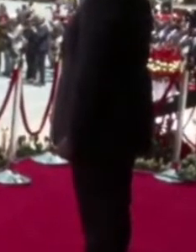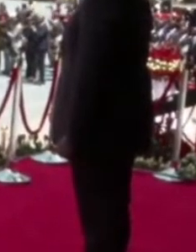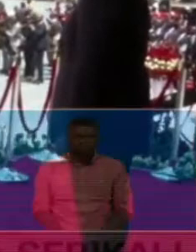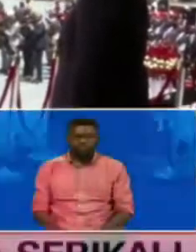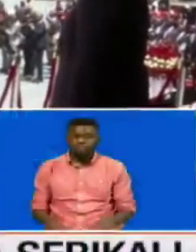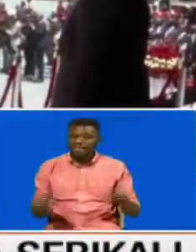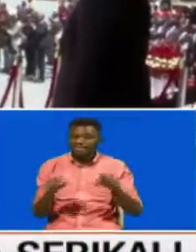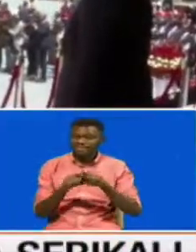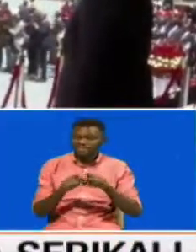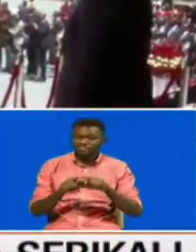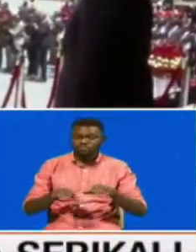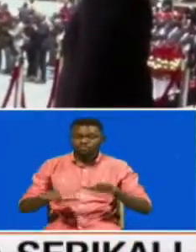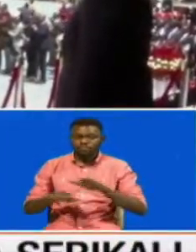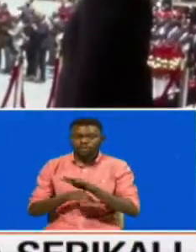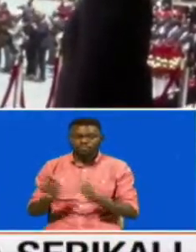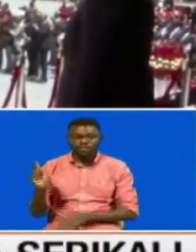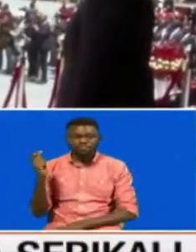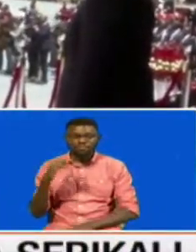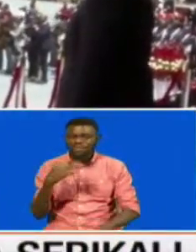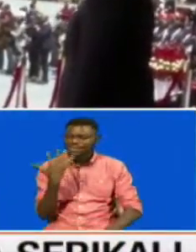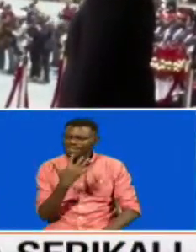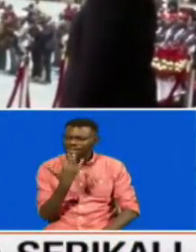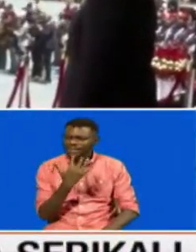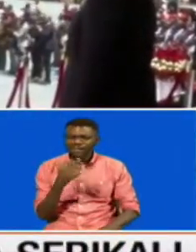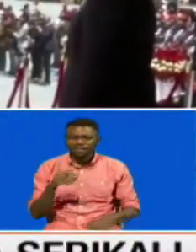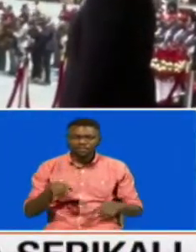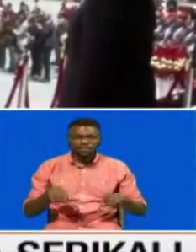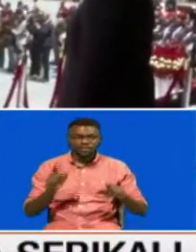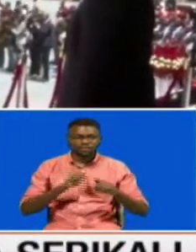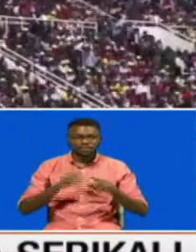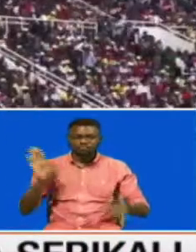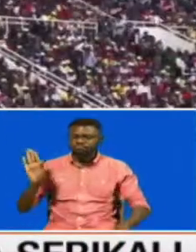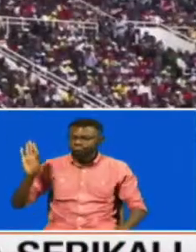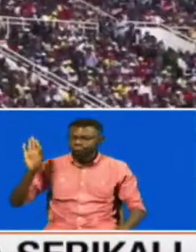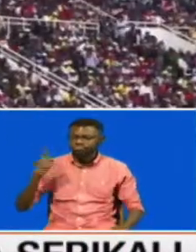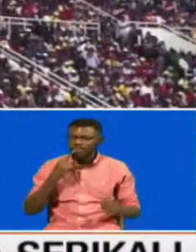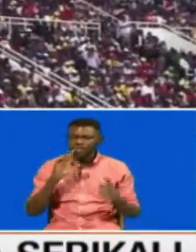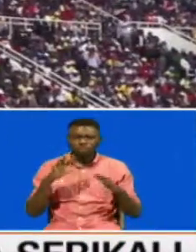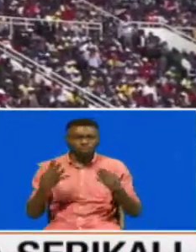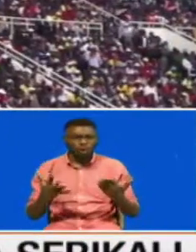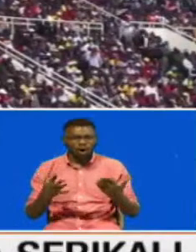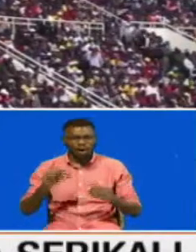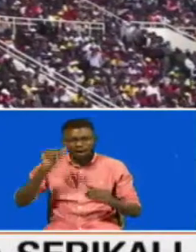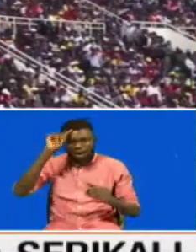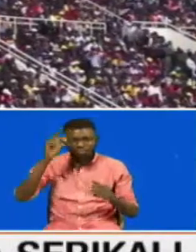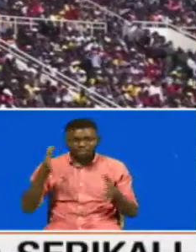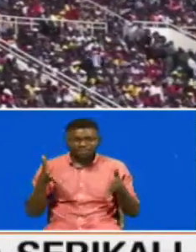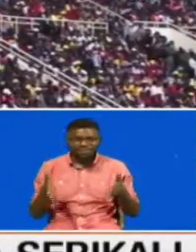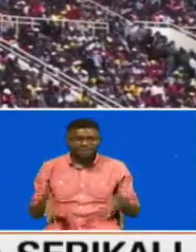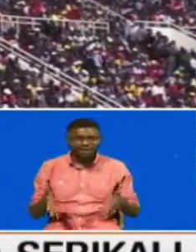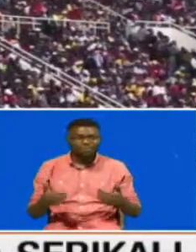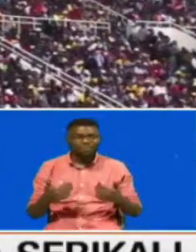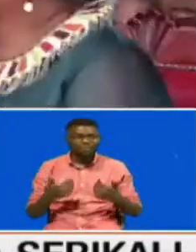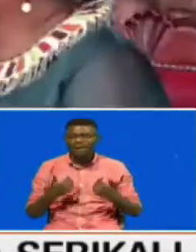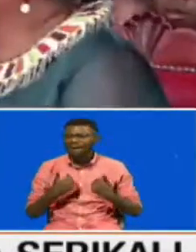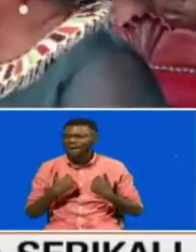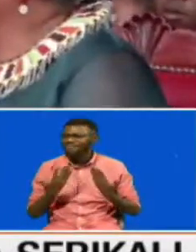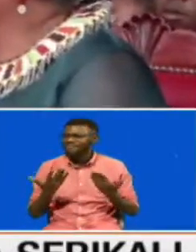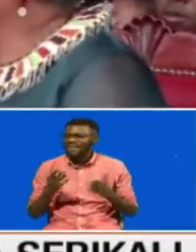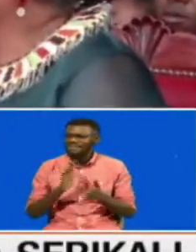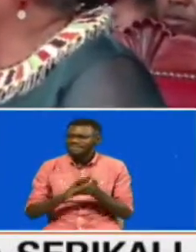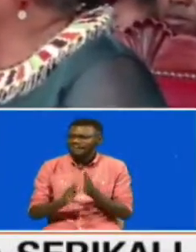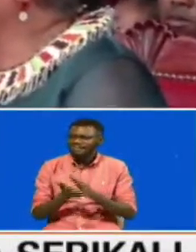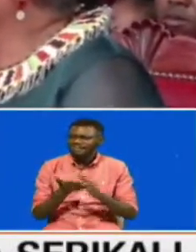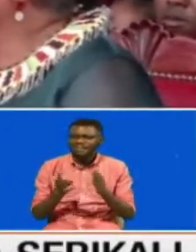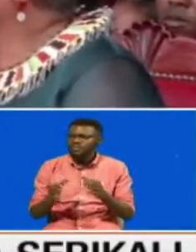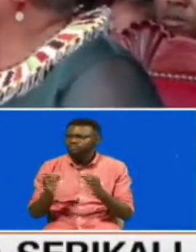kijiri wakati naibu rais Rigathi Gachagua kwenye wapisho wake alisema kuwa serikali ya sasa ilikuwa ikirithi hazina